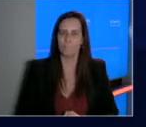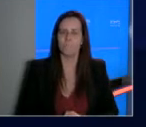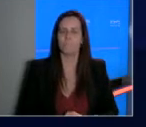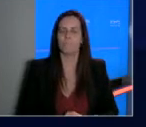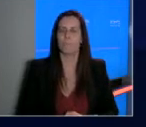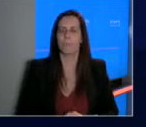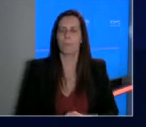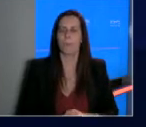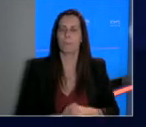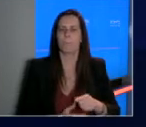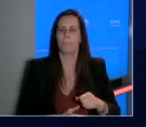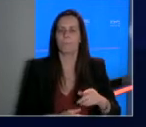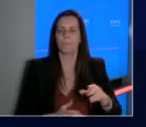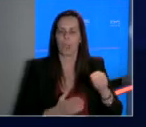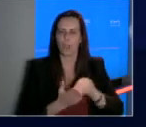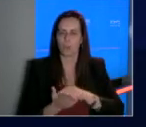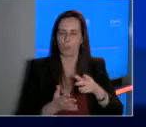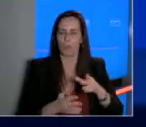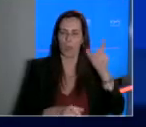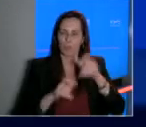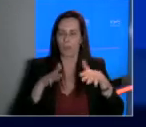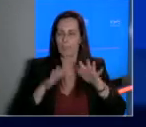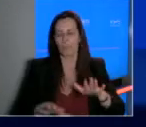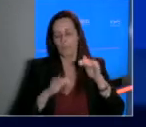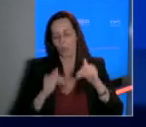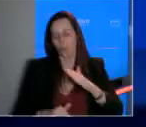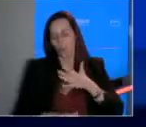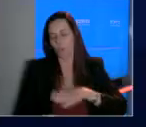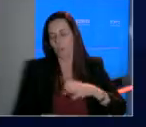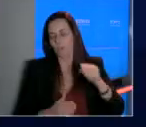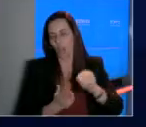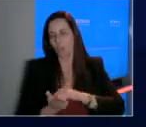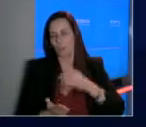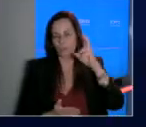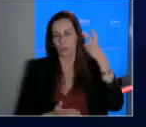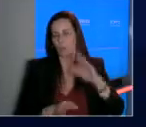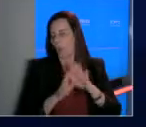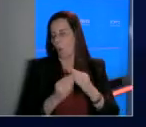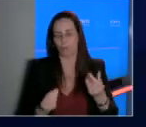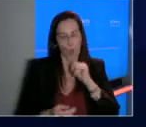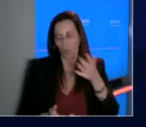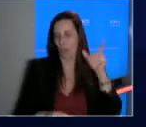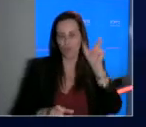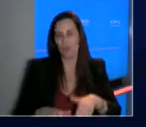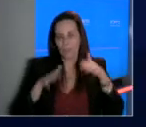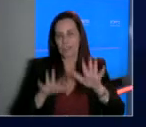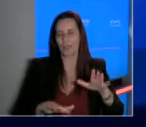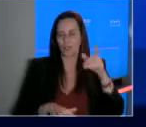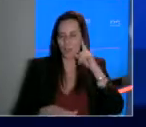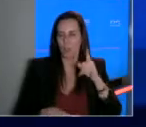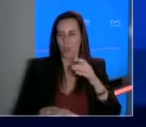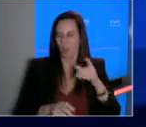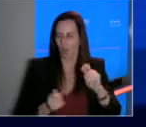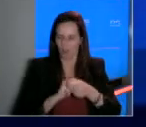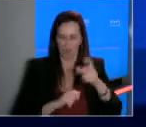הדימוי שהתקבע שהמשותפת... אנשים יותר גזענים ופחות רוצים לשבת עם המשותפת מכל דבר אחר. אני חושבת שהדמוניזציה